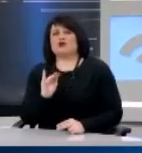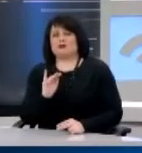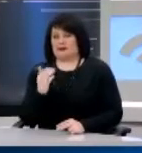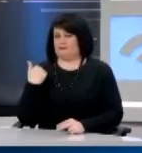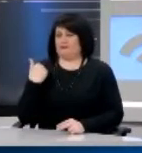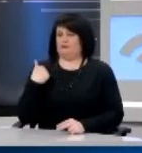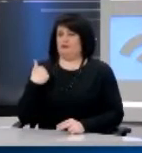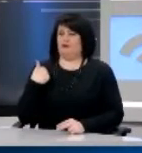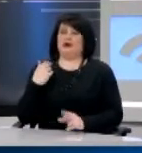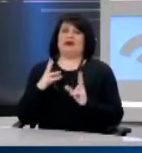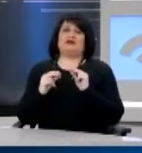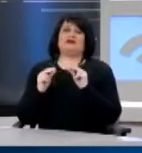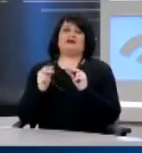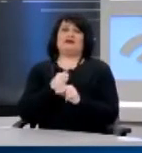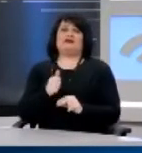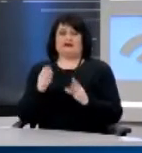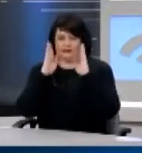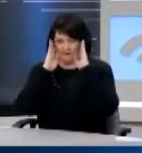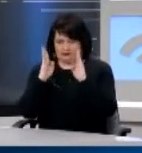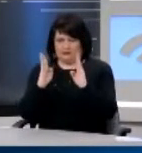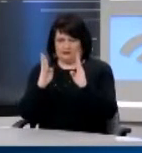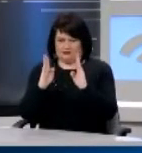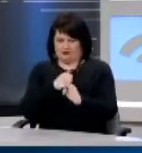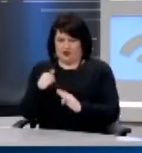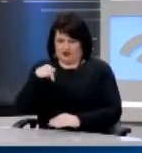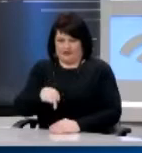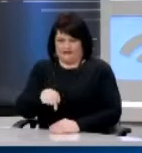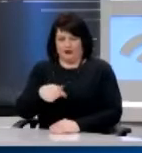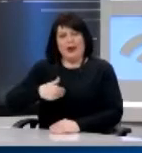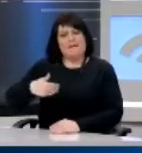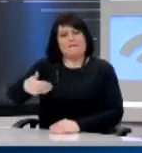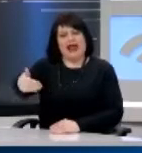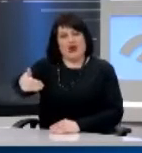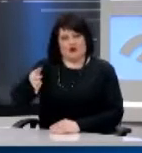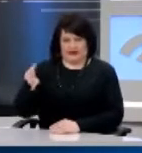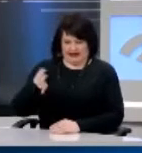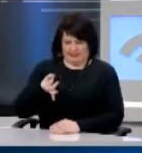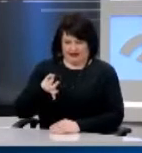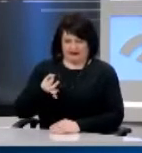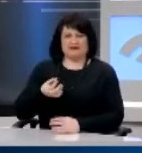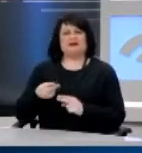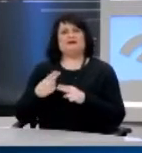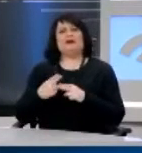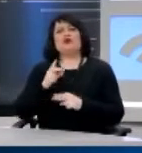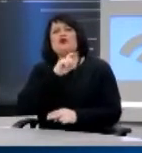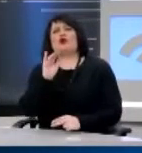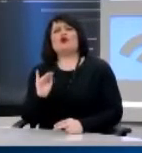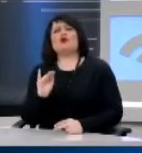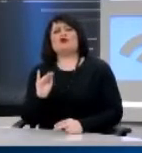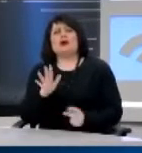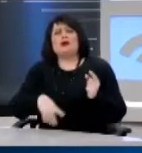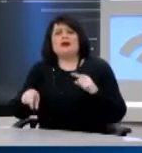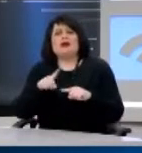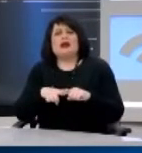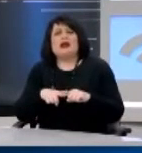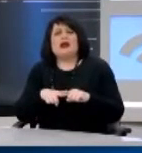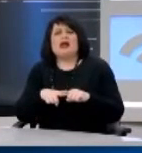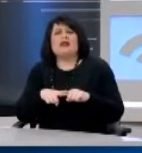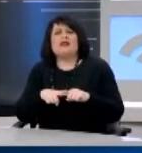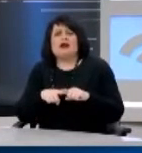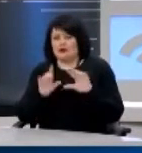συγκυρία, αλλά στο μέλλον. Το κρίσιμο ερώτημα είναι η Ελλάδα σε ποιες χώρες θέλουμε να κατατάσσεται. Σε